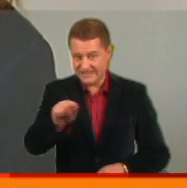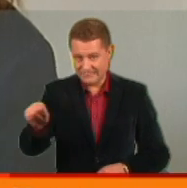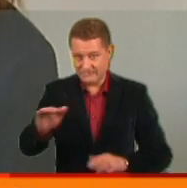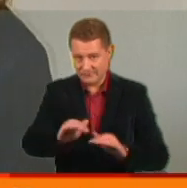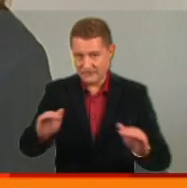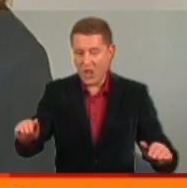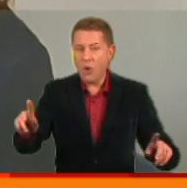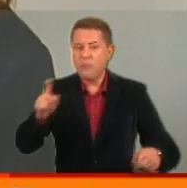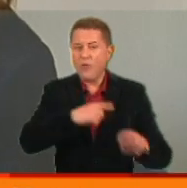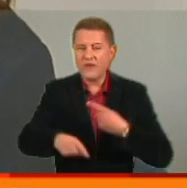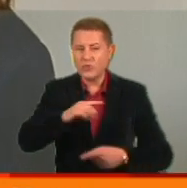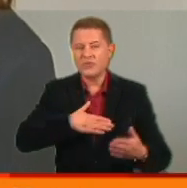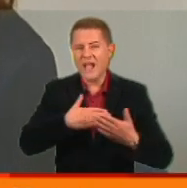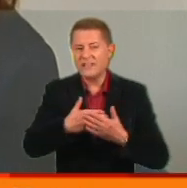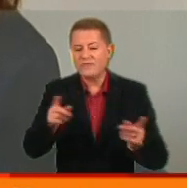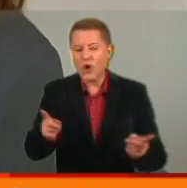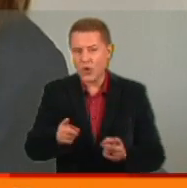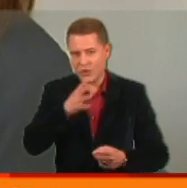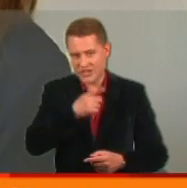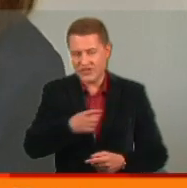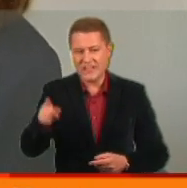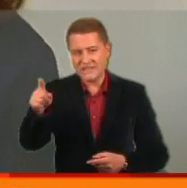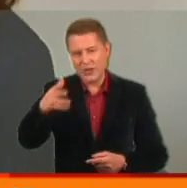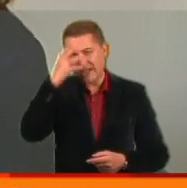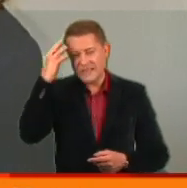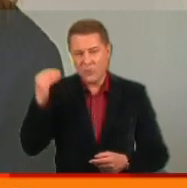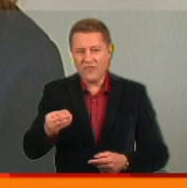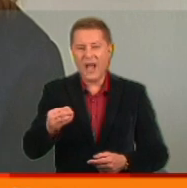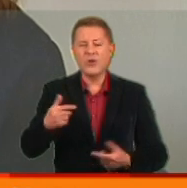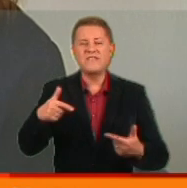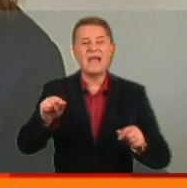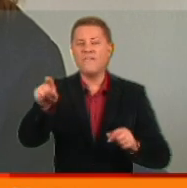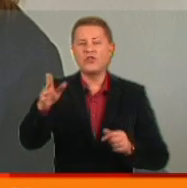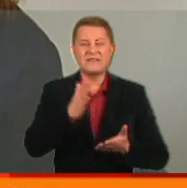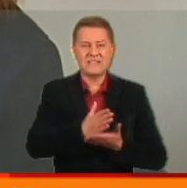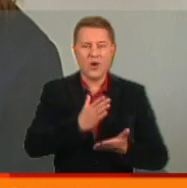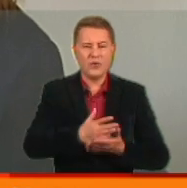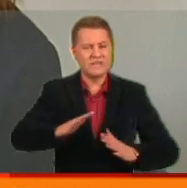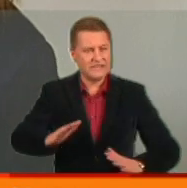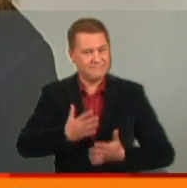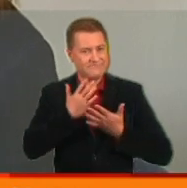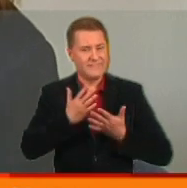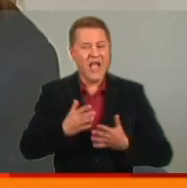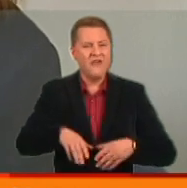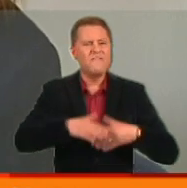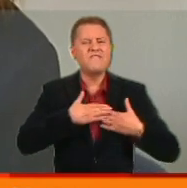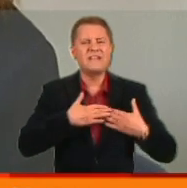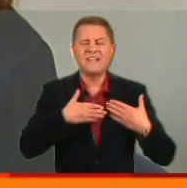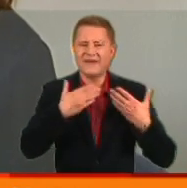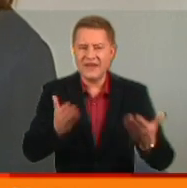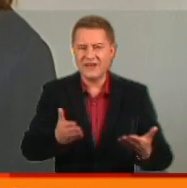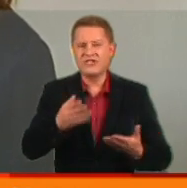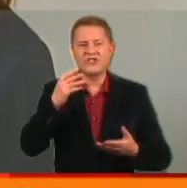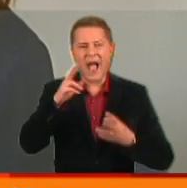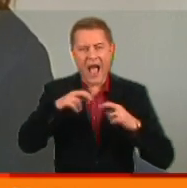цю активність, хоч би на короткий час, але вони забуваються про те, де вони знаходяться. Вони стають розкутішими, відкритішими. У багатьох діток